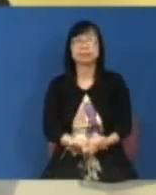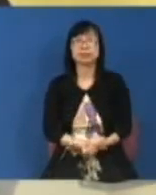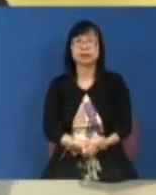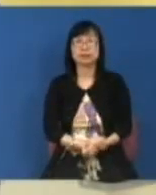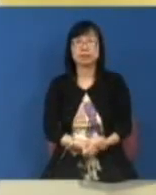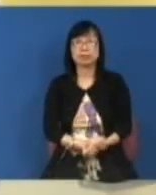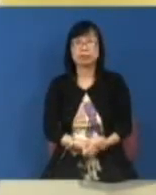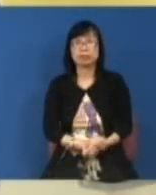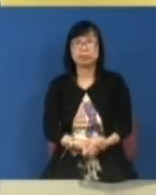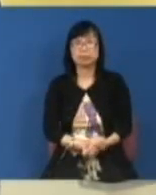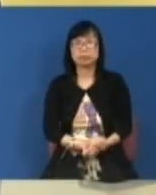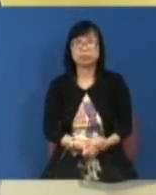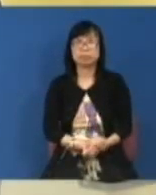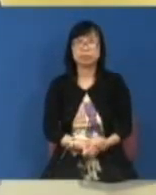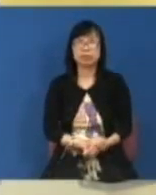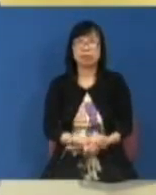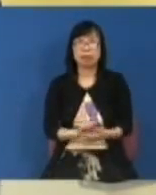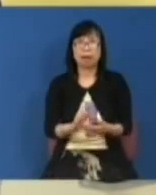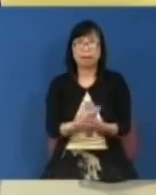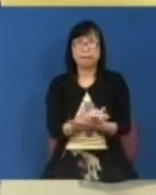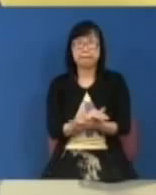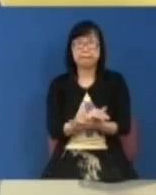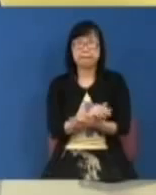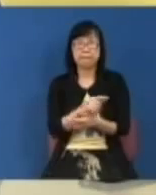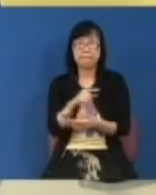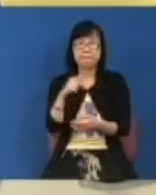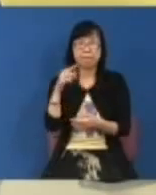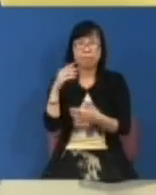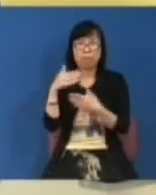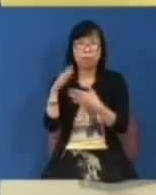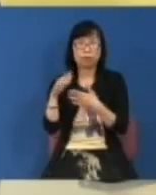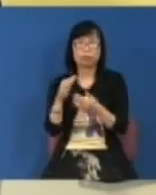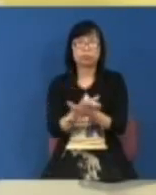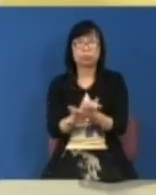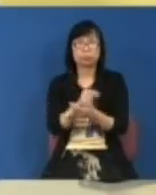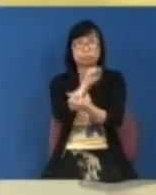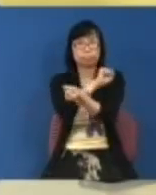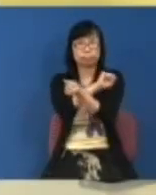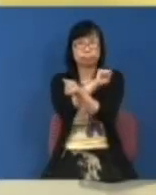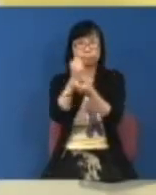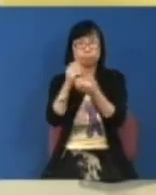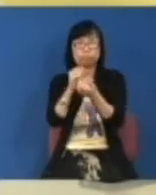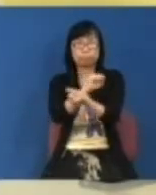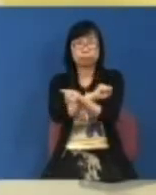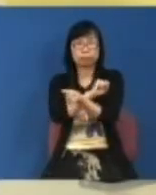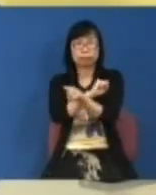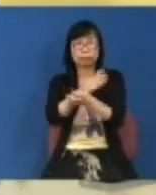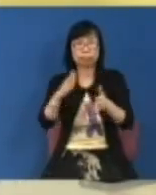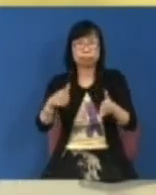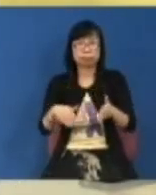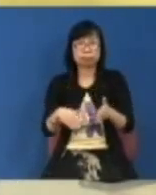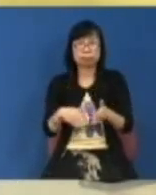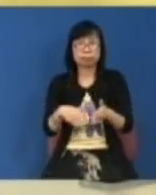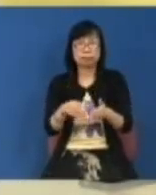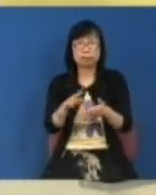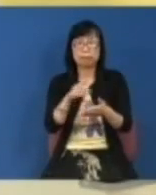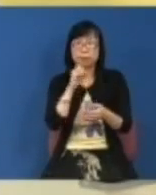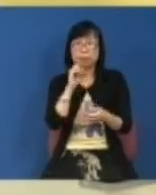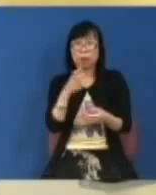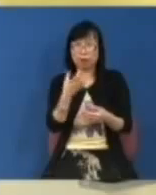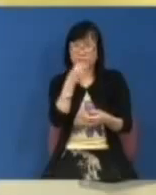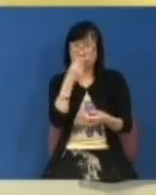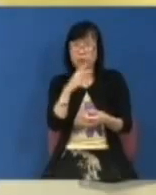他 respond 在百名漢那個拘留所裡，他都是這樣解釋嘛。所以其實我們的